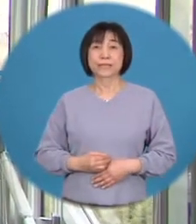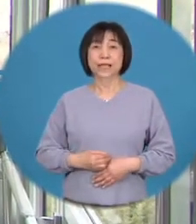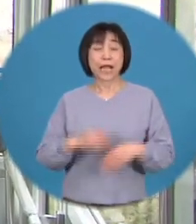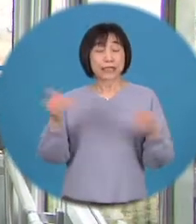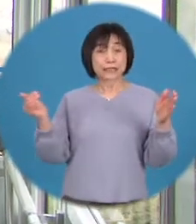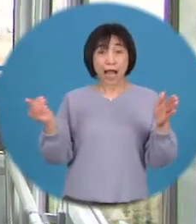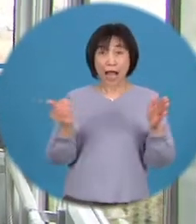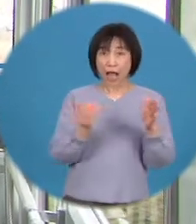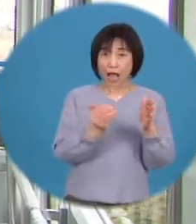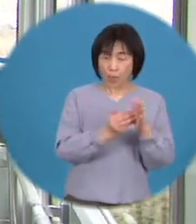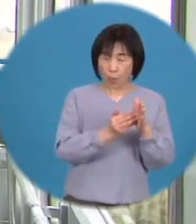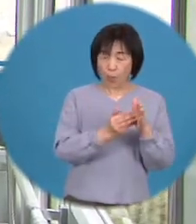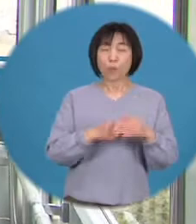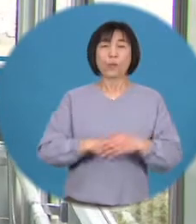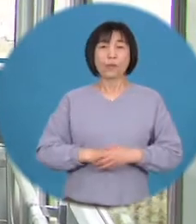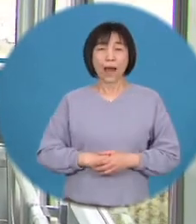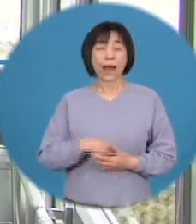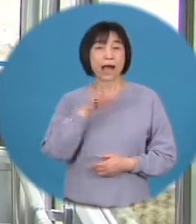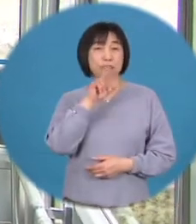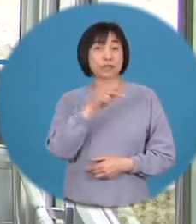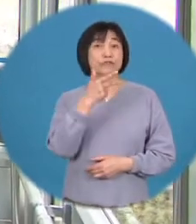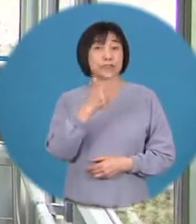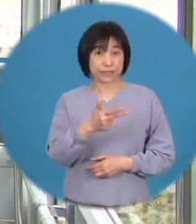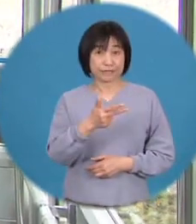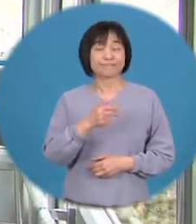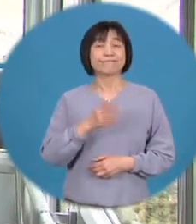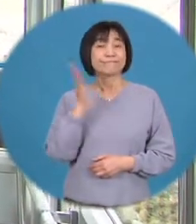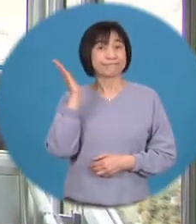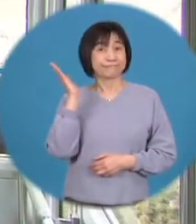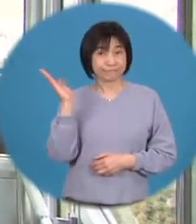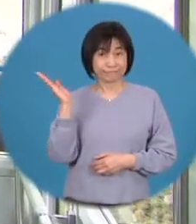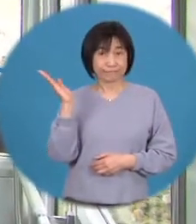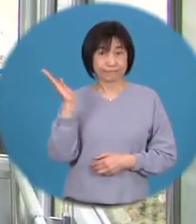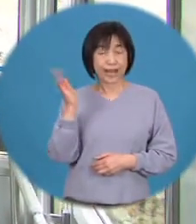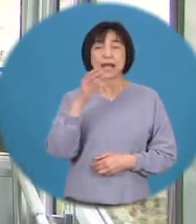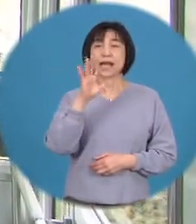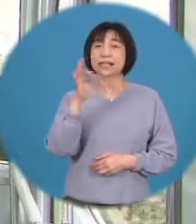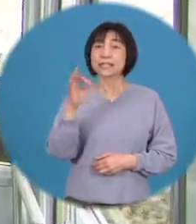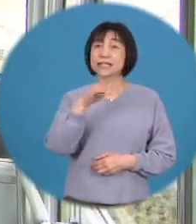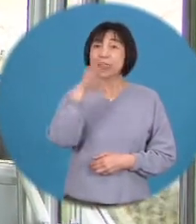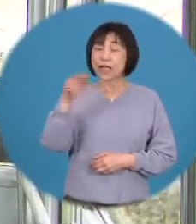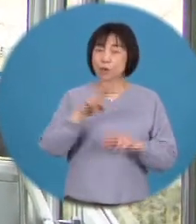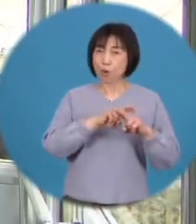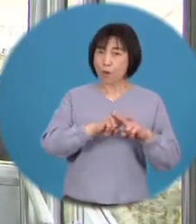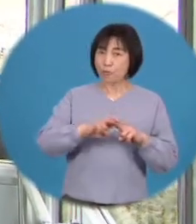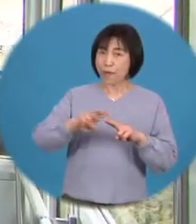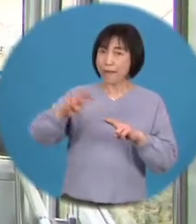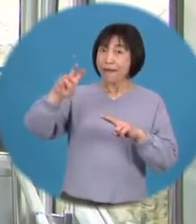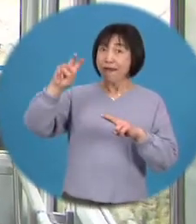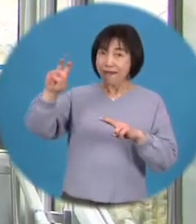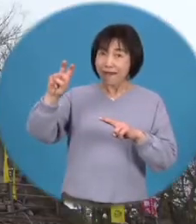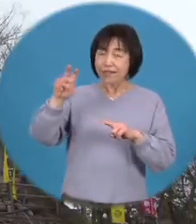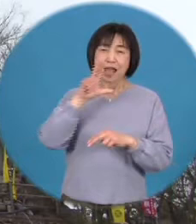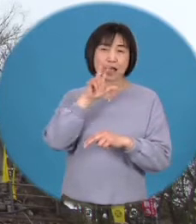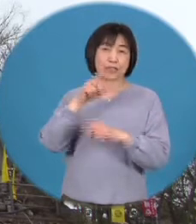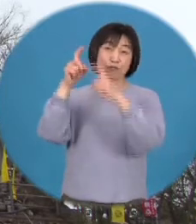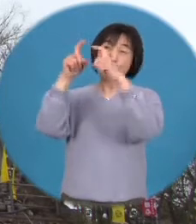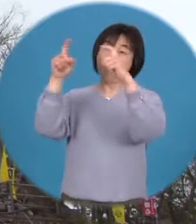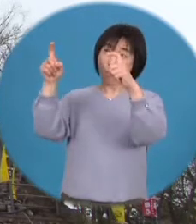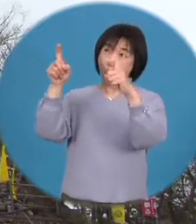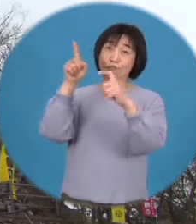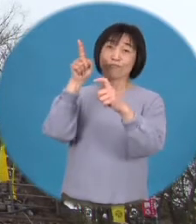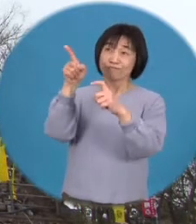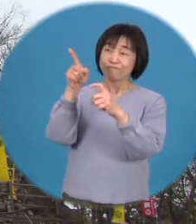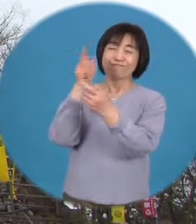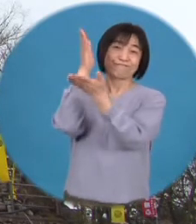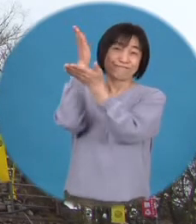聖火リレー最終到着地となる岐阜市では、こちらの金華山ロープウェイを使って山頂へ、岐阜城の天